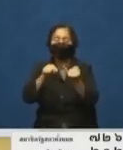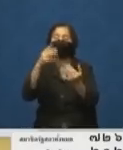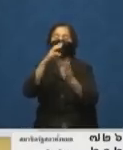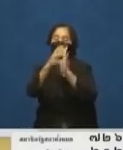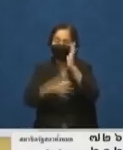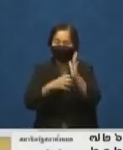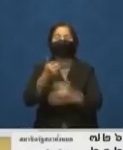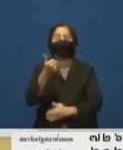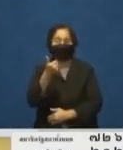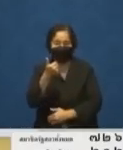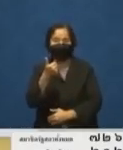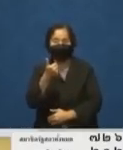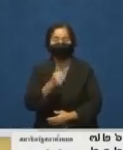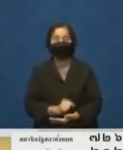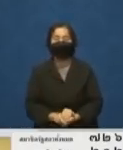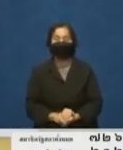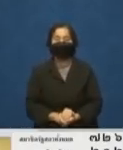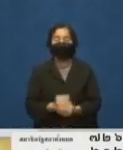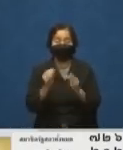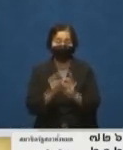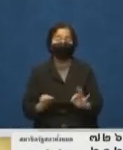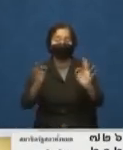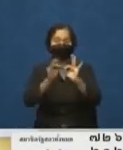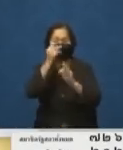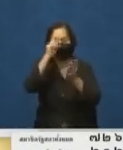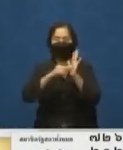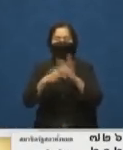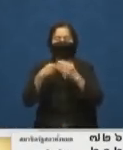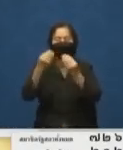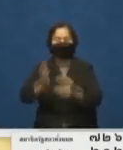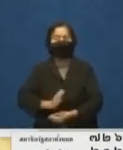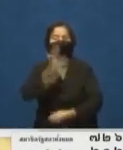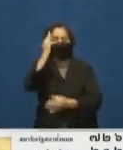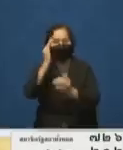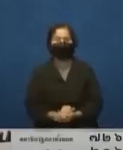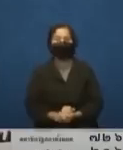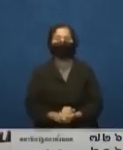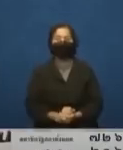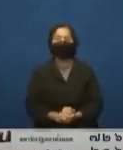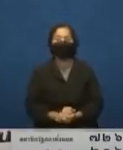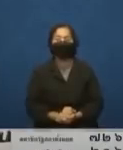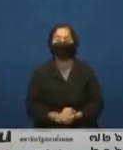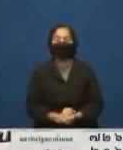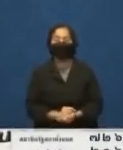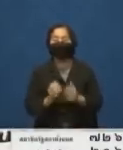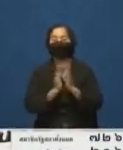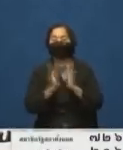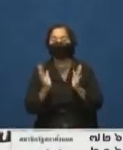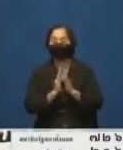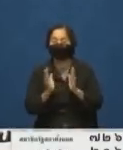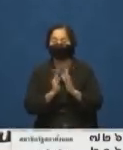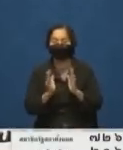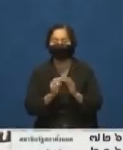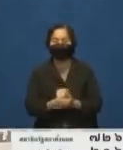รับรู้เอาไว ้ กฎหมายนี้เอามุมของคุณคำนวณก่อนแล้วกัน ครับ คุณคำนวณก็ต้องให้เครดิตเขาหน่อยว่าเขาต